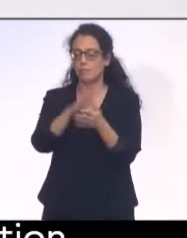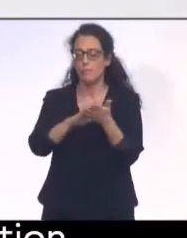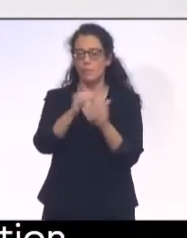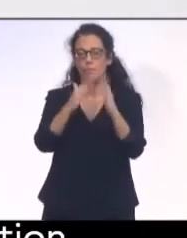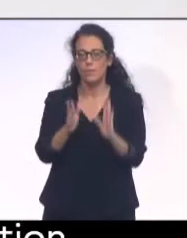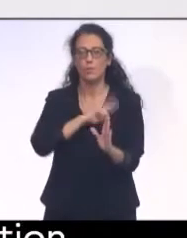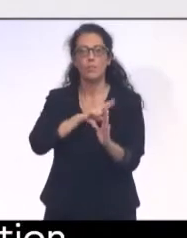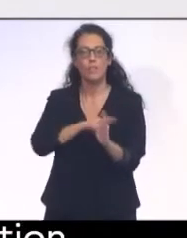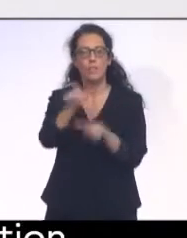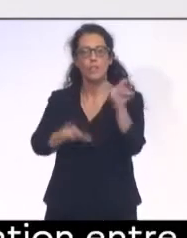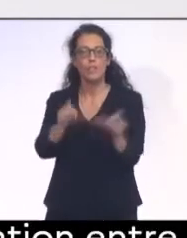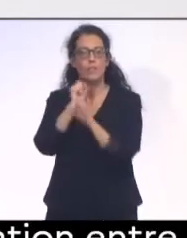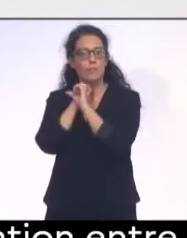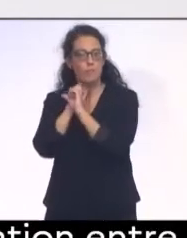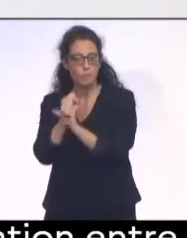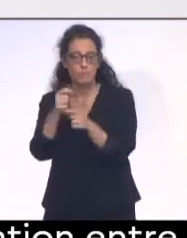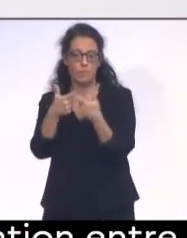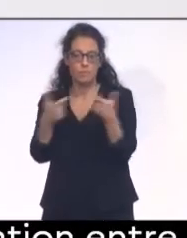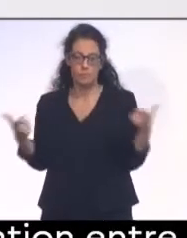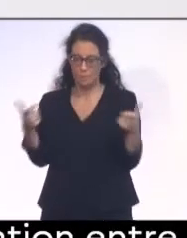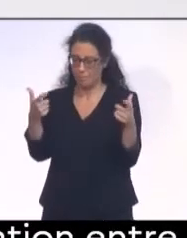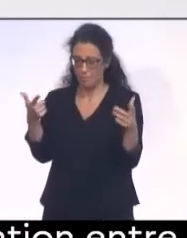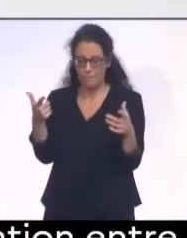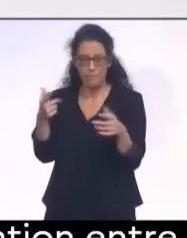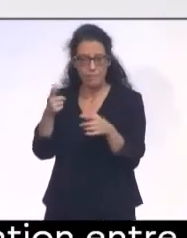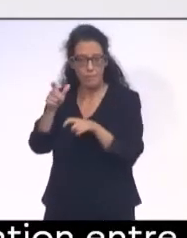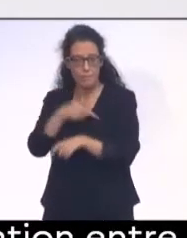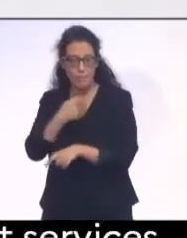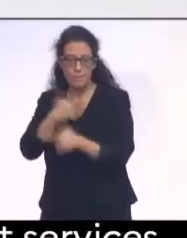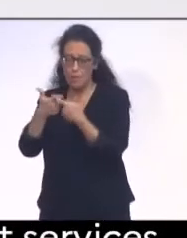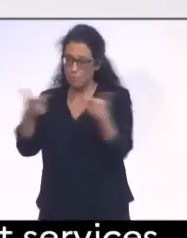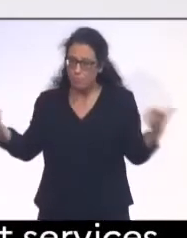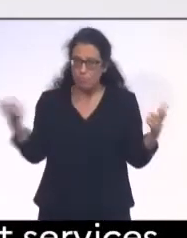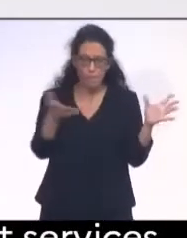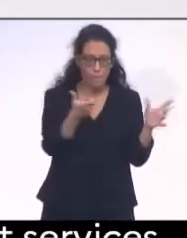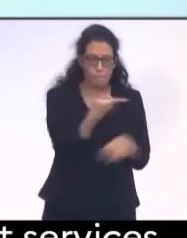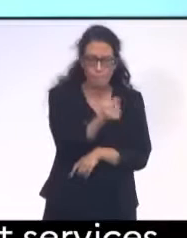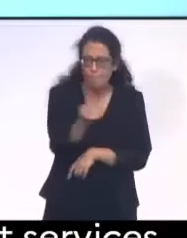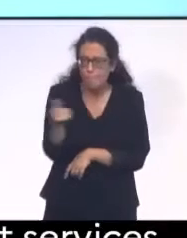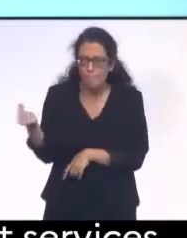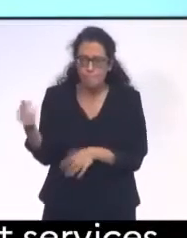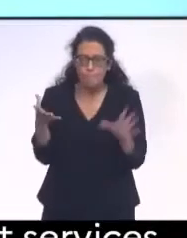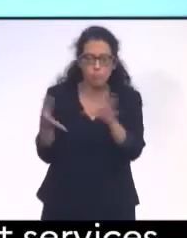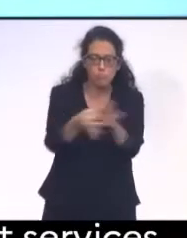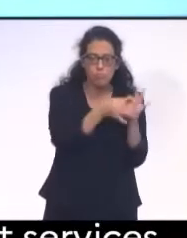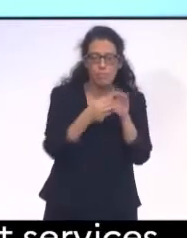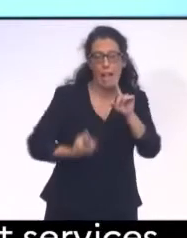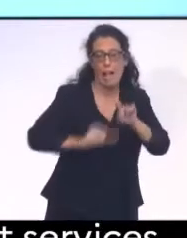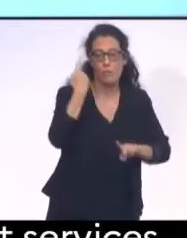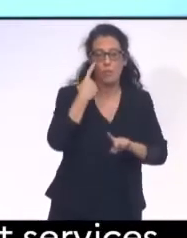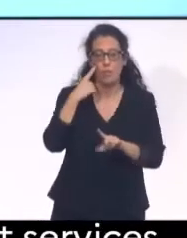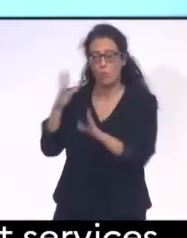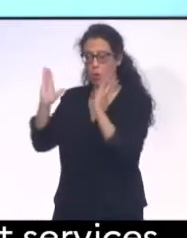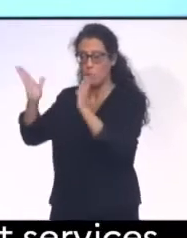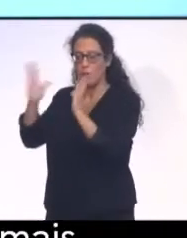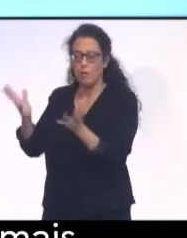handicapées est plus que jamais nécessaire pour limiter la pression sur les hôpitaux. Le ministre l'a précisé également hier,